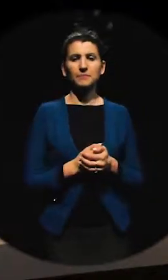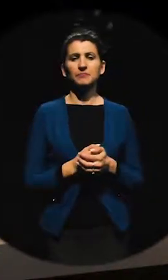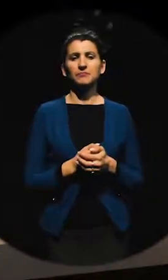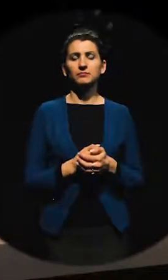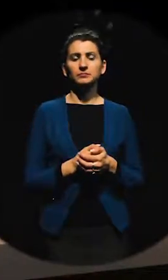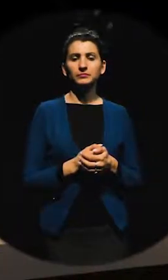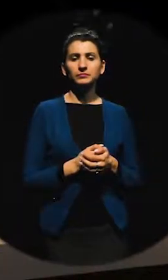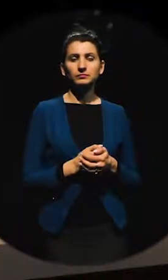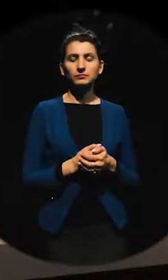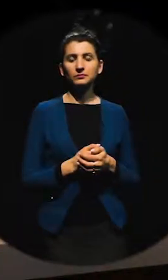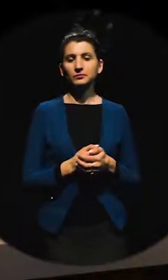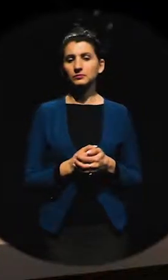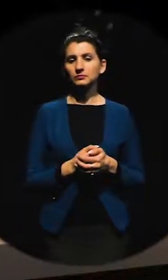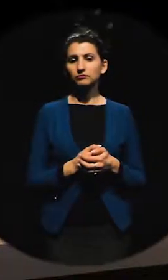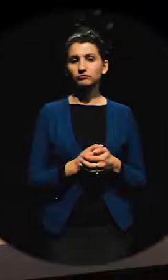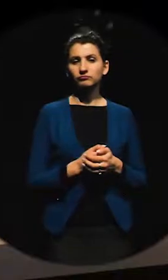społeczeństwa.